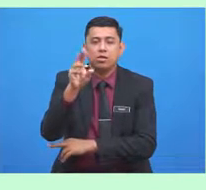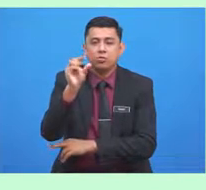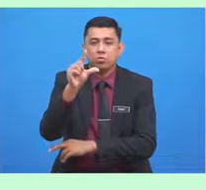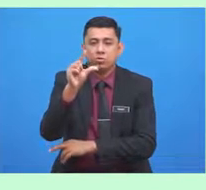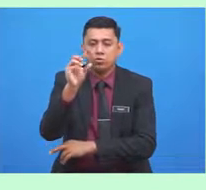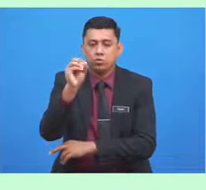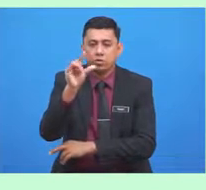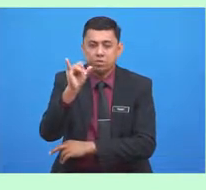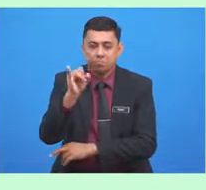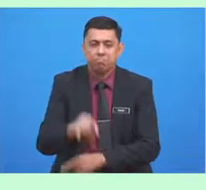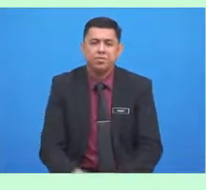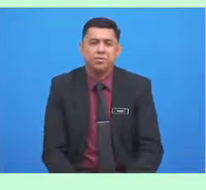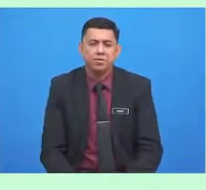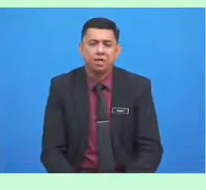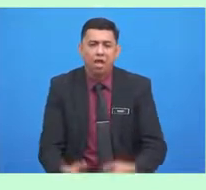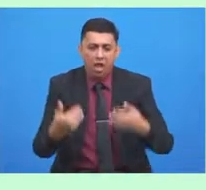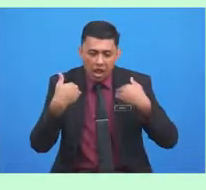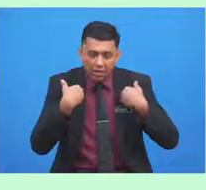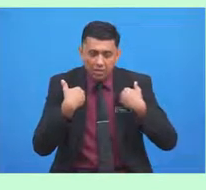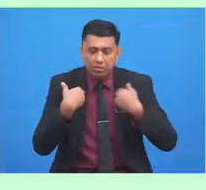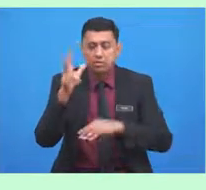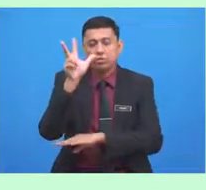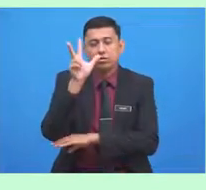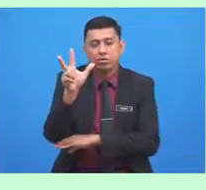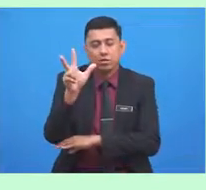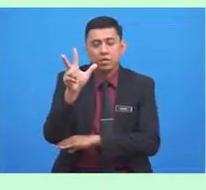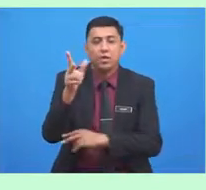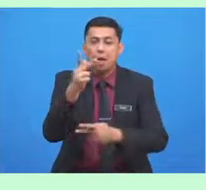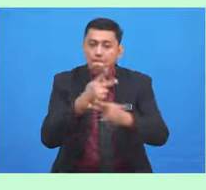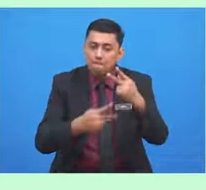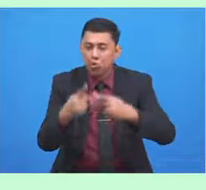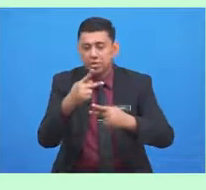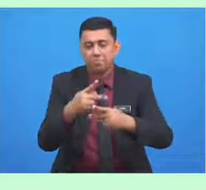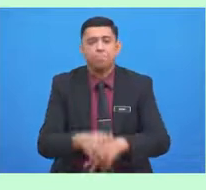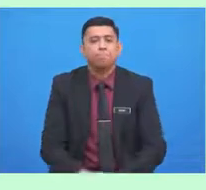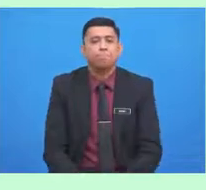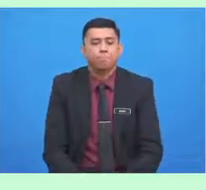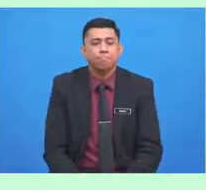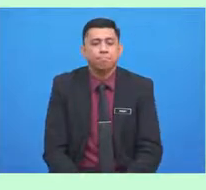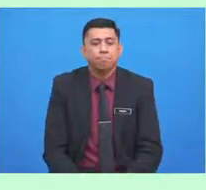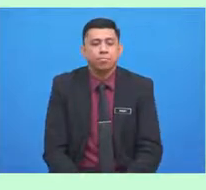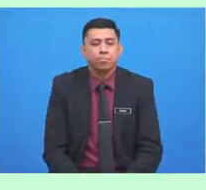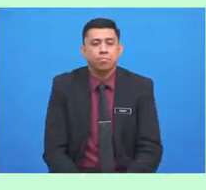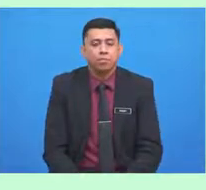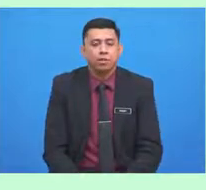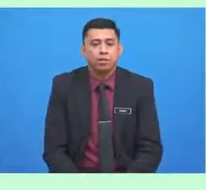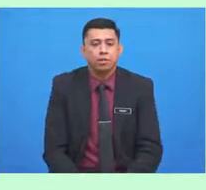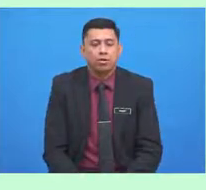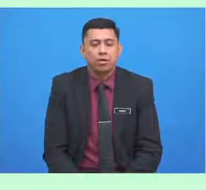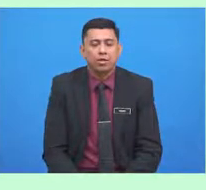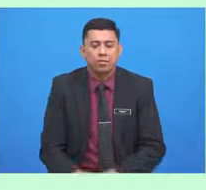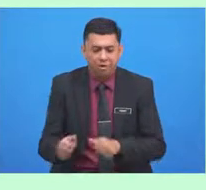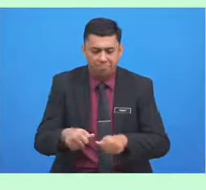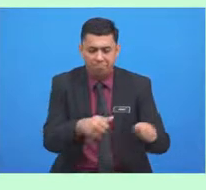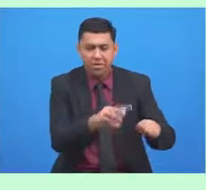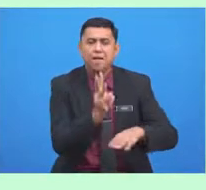dalam kitaran hidrologi terdiri daripada 3 proses, iaitu pertama, proses larian air